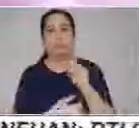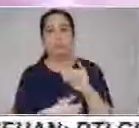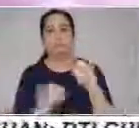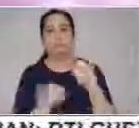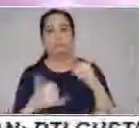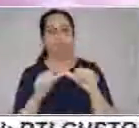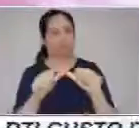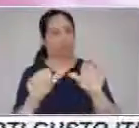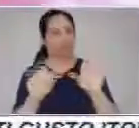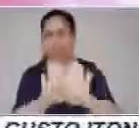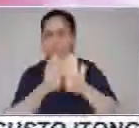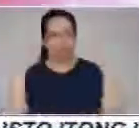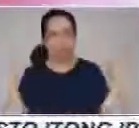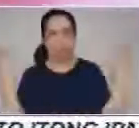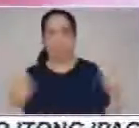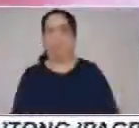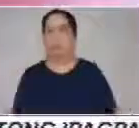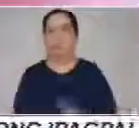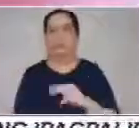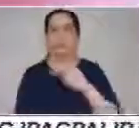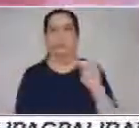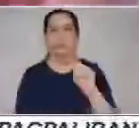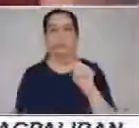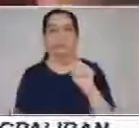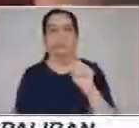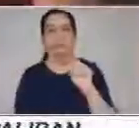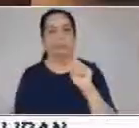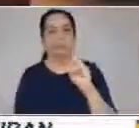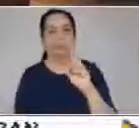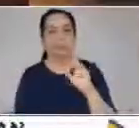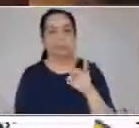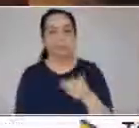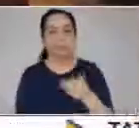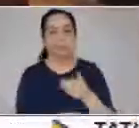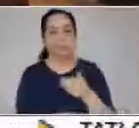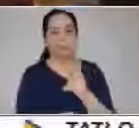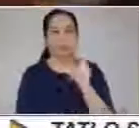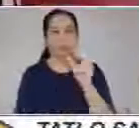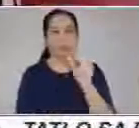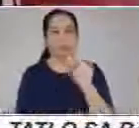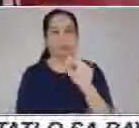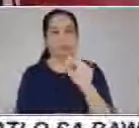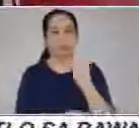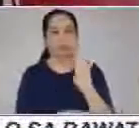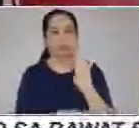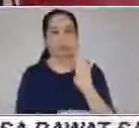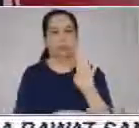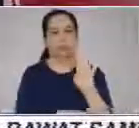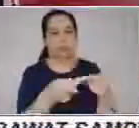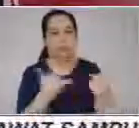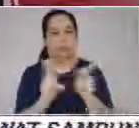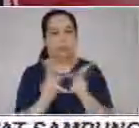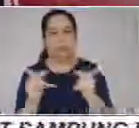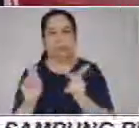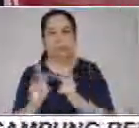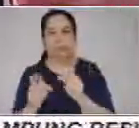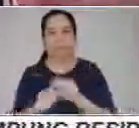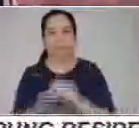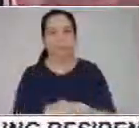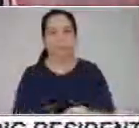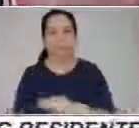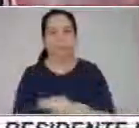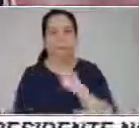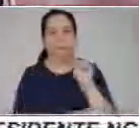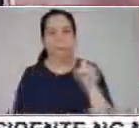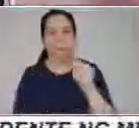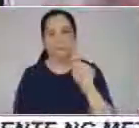naman natin kasi enclosed din yung mga sinihan. Oh. So, mas mahirap yung kung iba't ibang taong pumapasok doon. Oh. Kahit na sabihin mo hindi